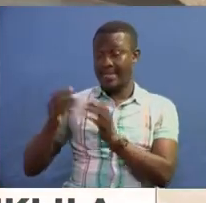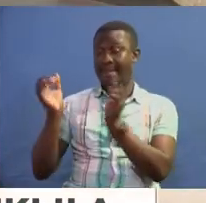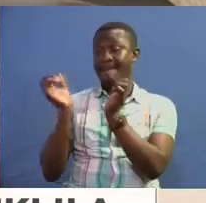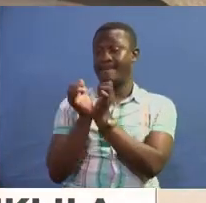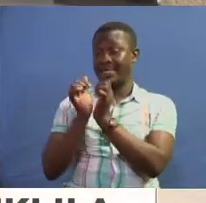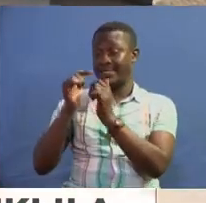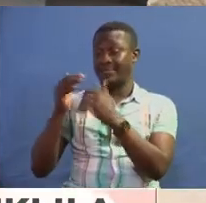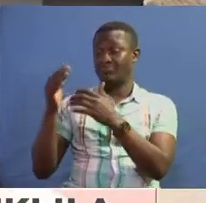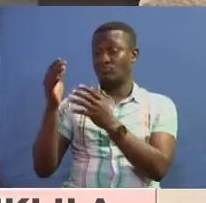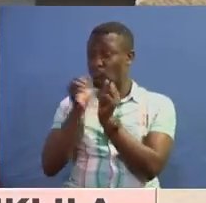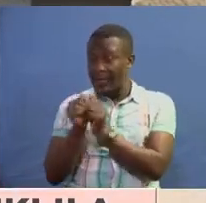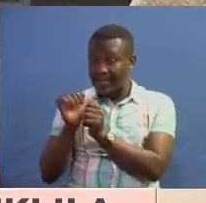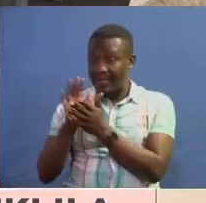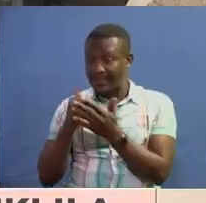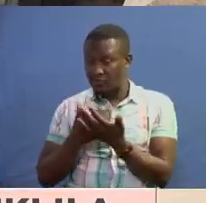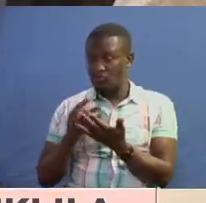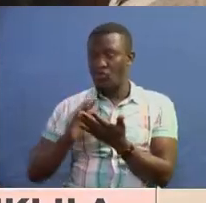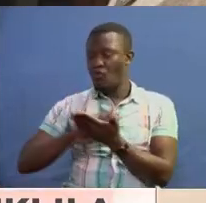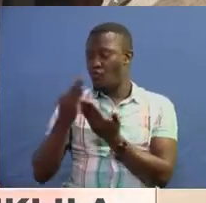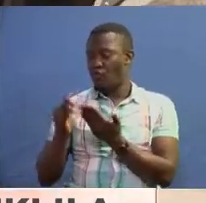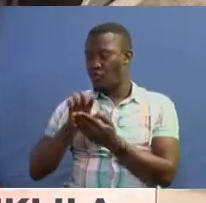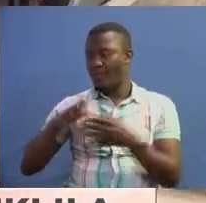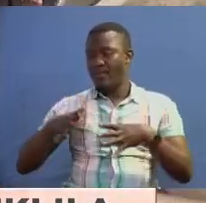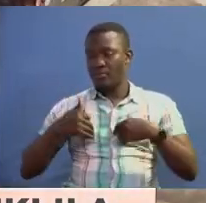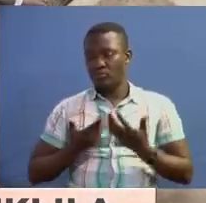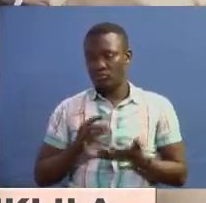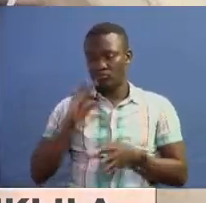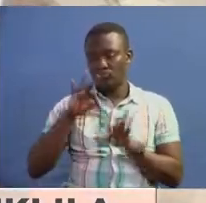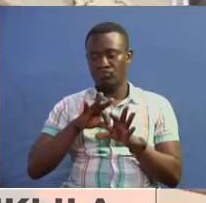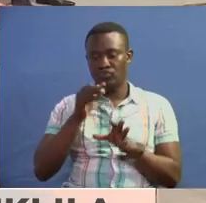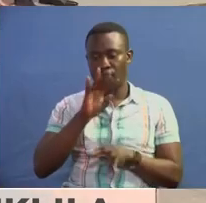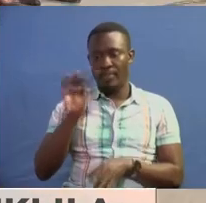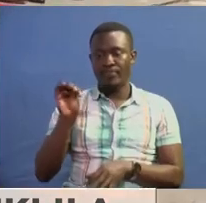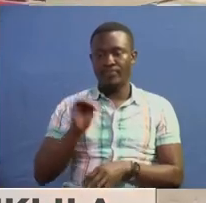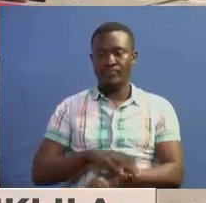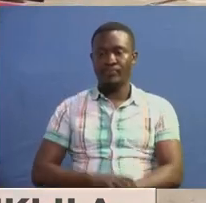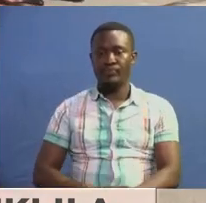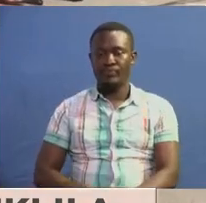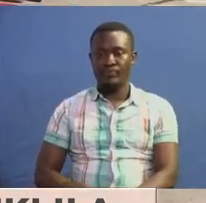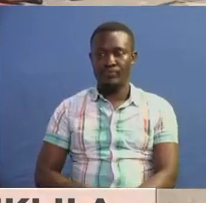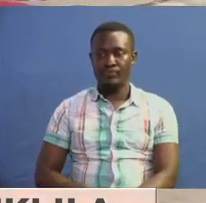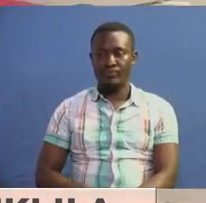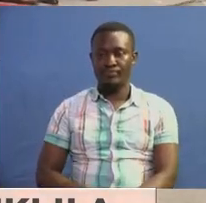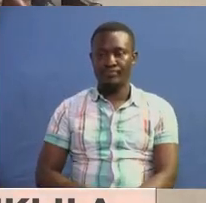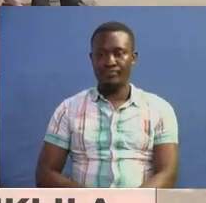na kuwatelekeza wananchi wale wale waliowachagua. Munene Weru, Runinga ya KU.